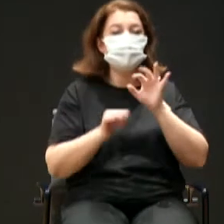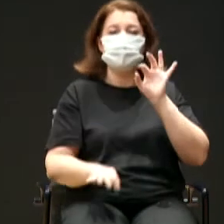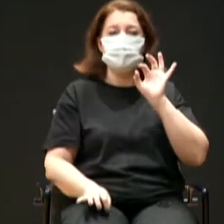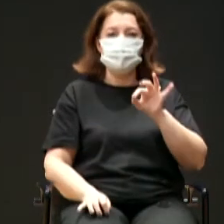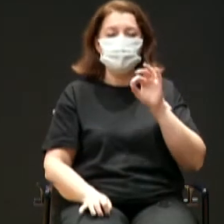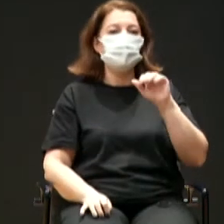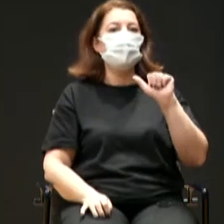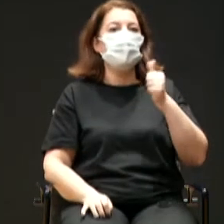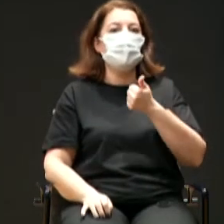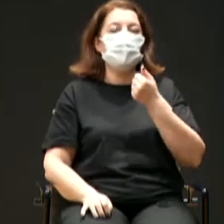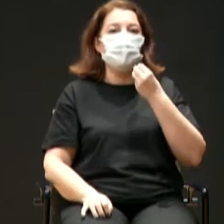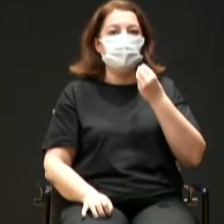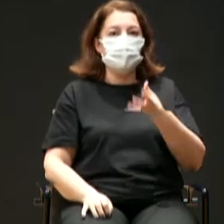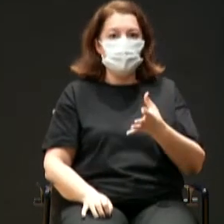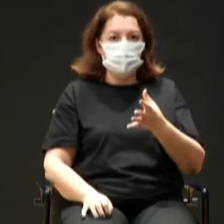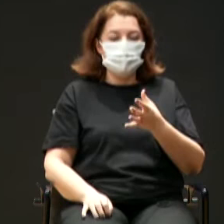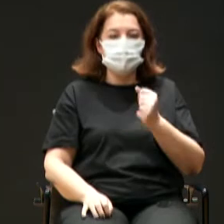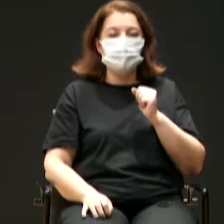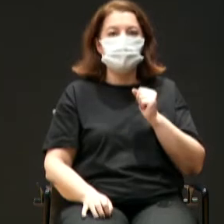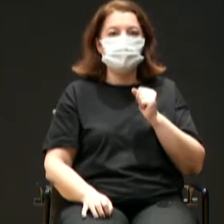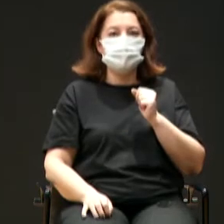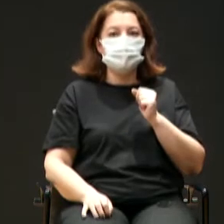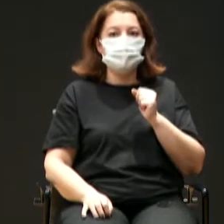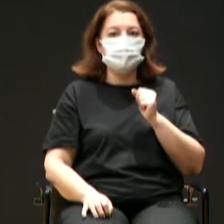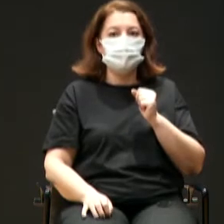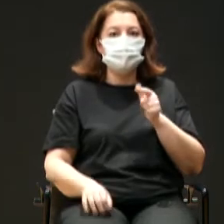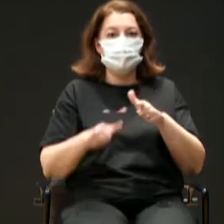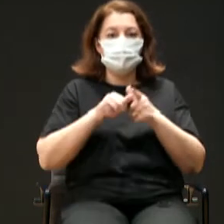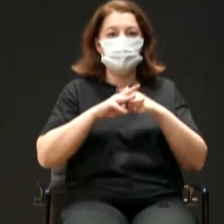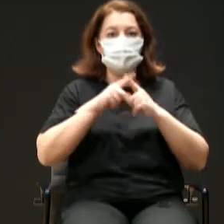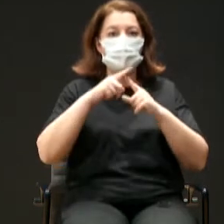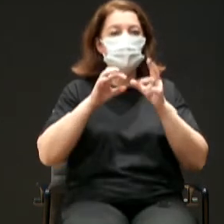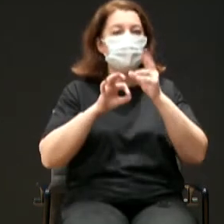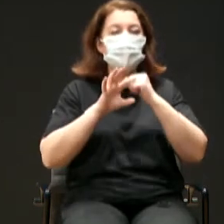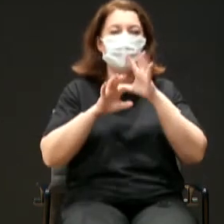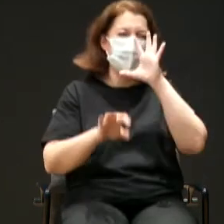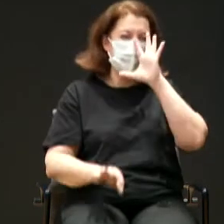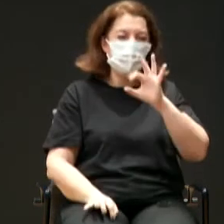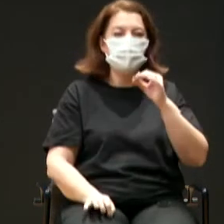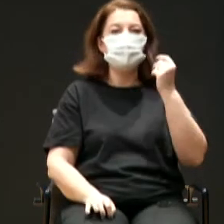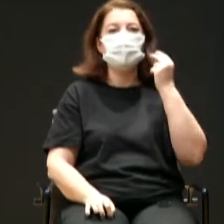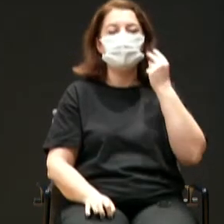önem verdiğiniz cenahtan FETÖ'nün kimler tarafından